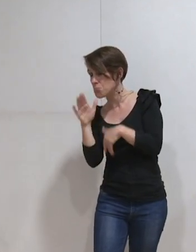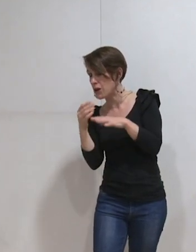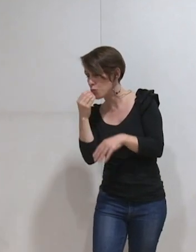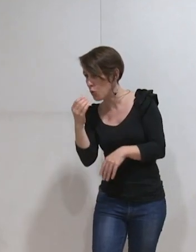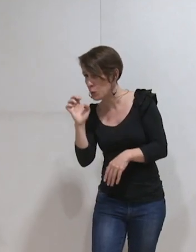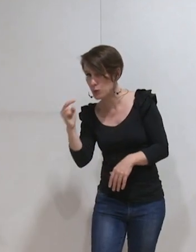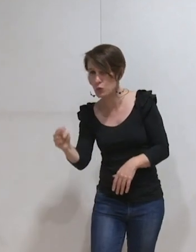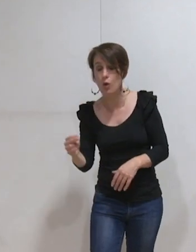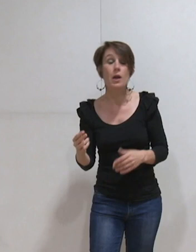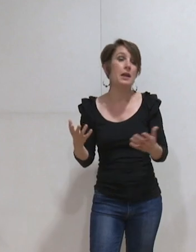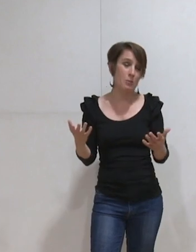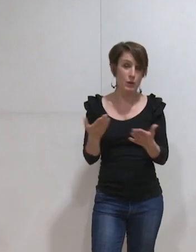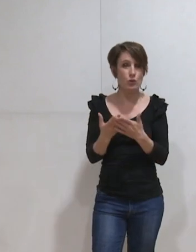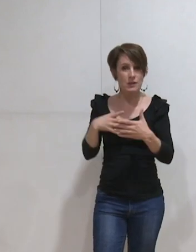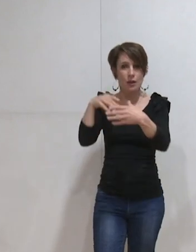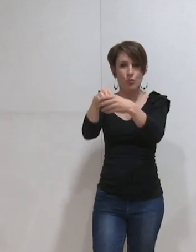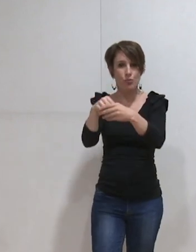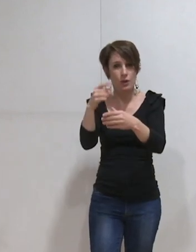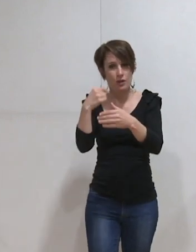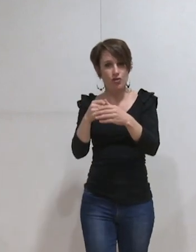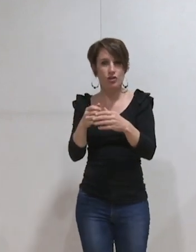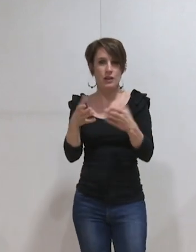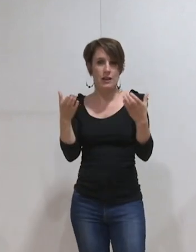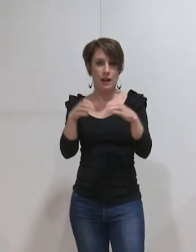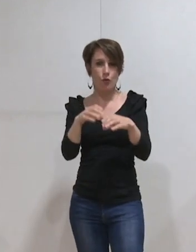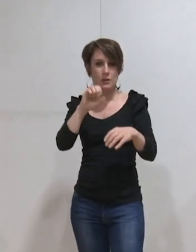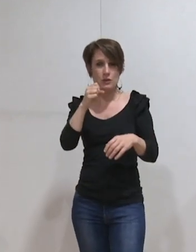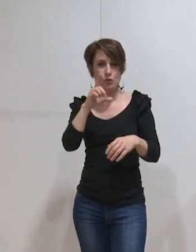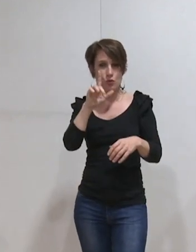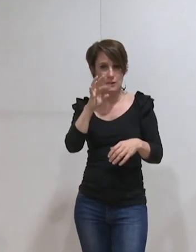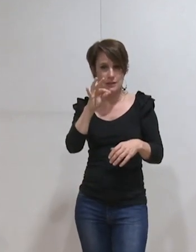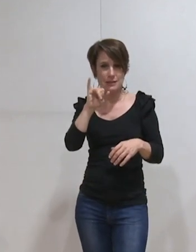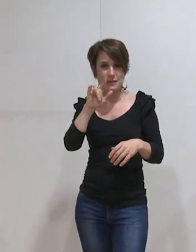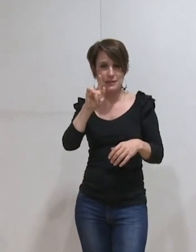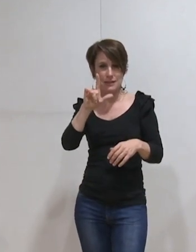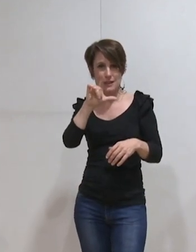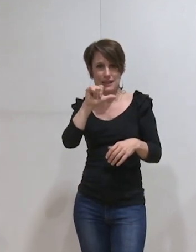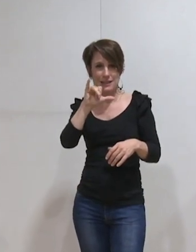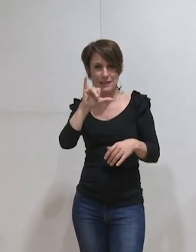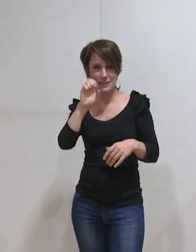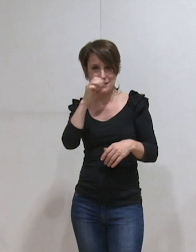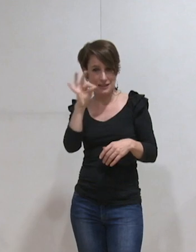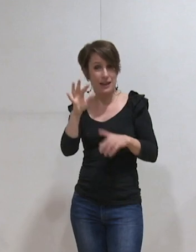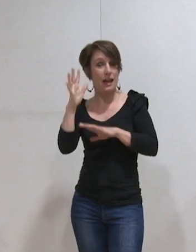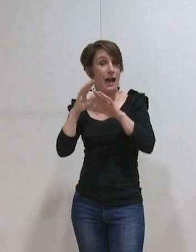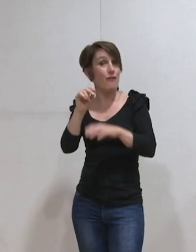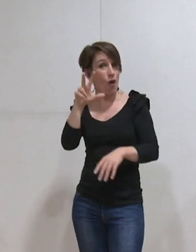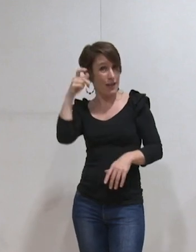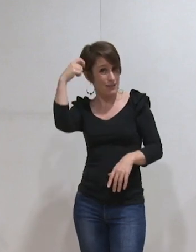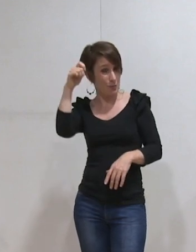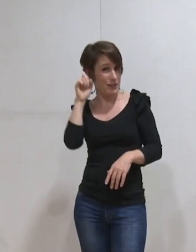prend racine dans la commission Stiglitz en 2008 command dité par le président de l'époque qui